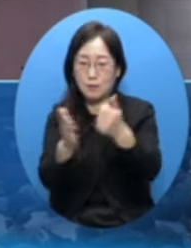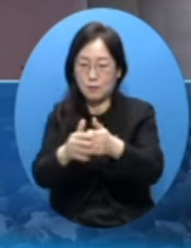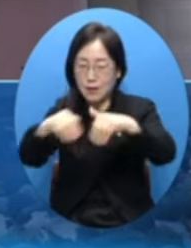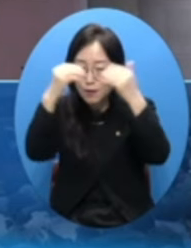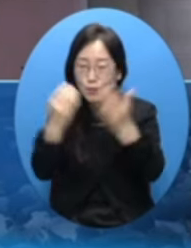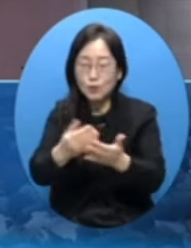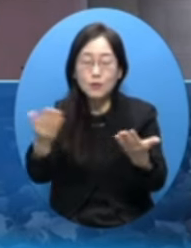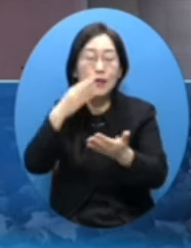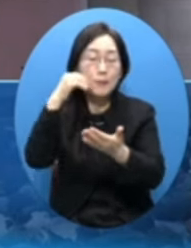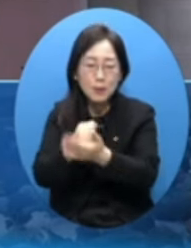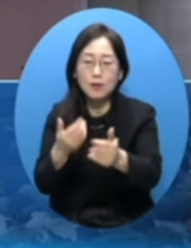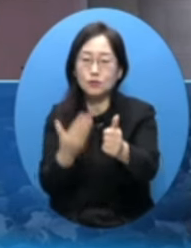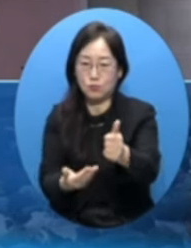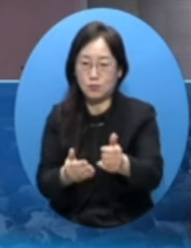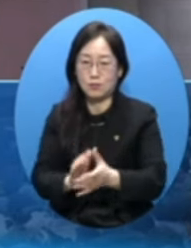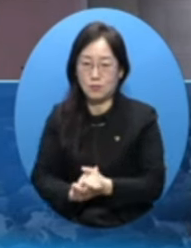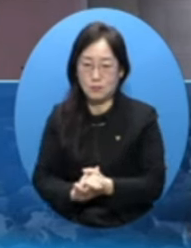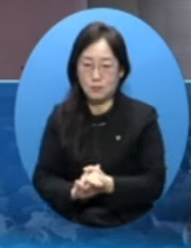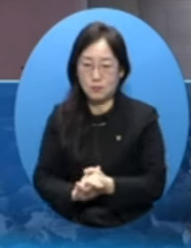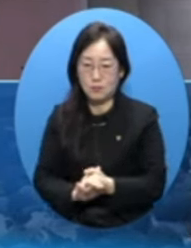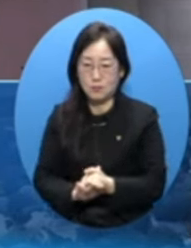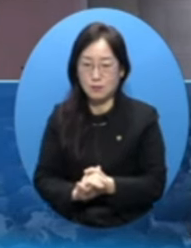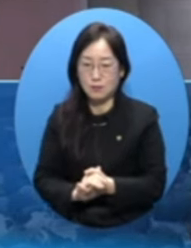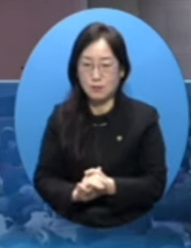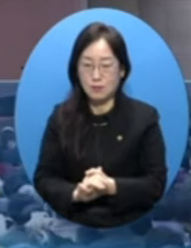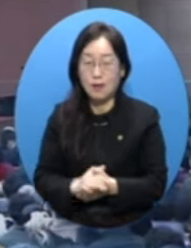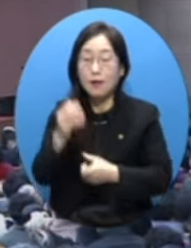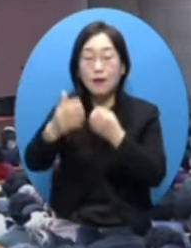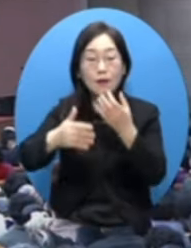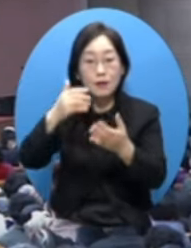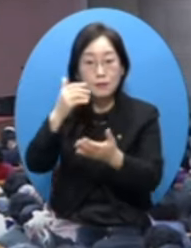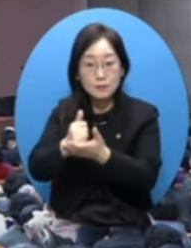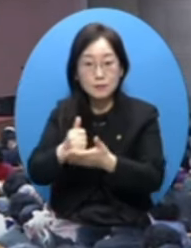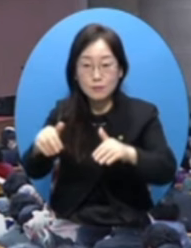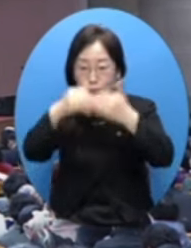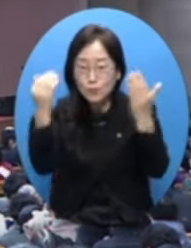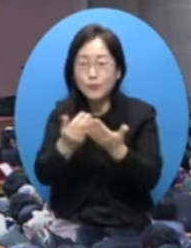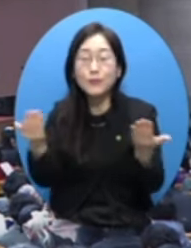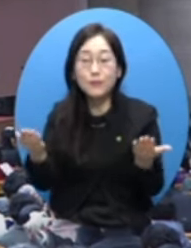범사에 형통하게 하셨더라 말씀합니다. 하나님께서 범사에